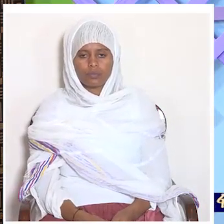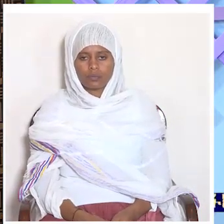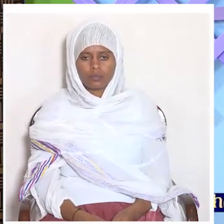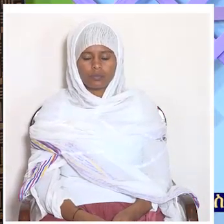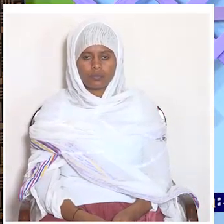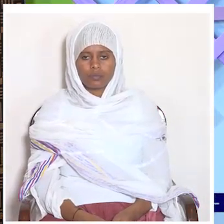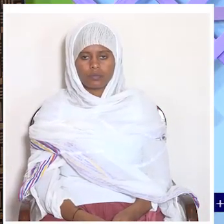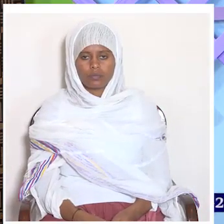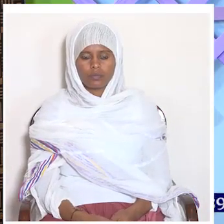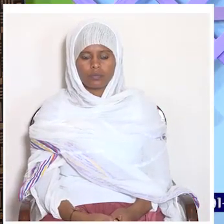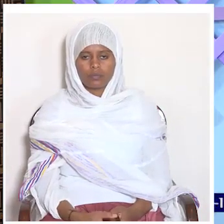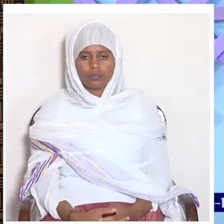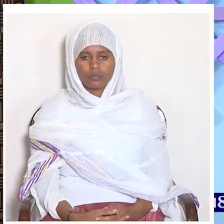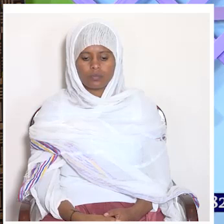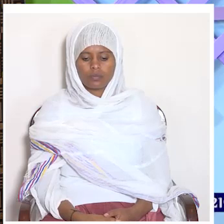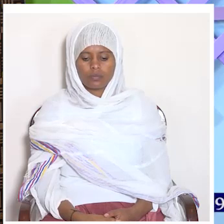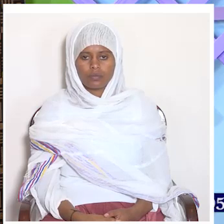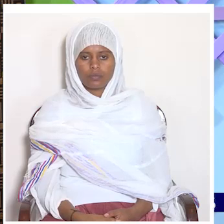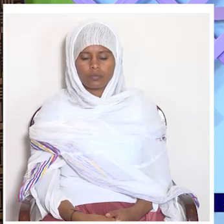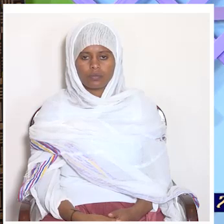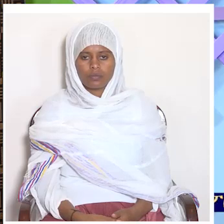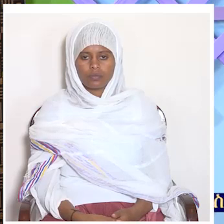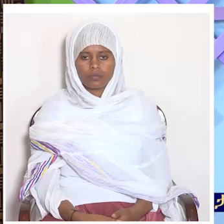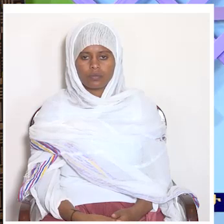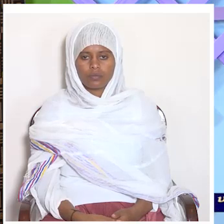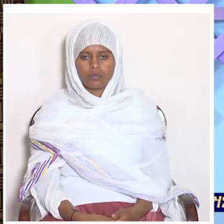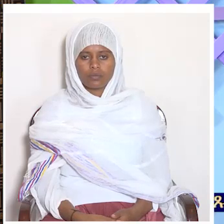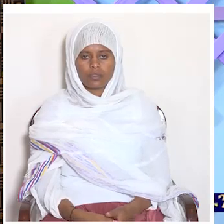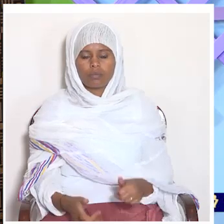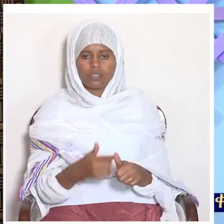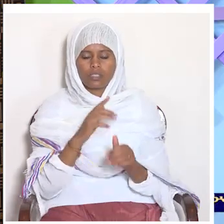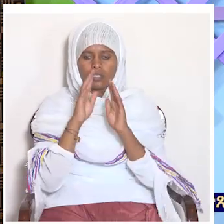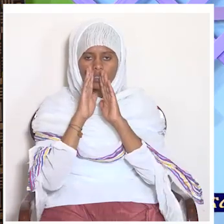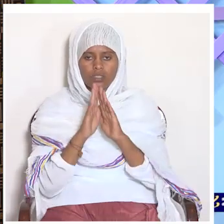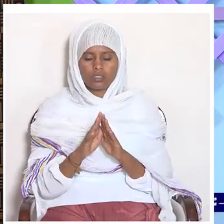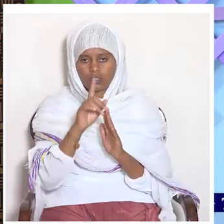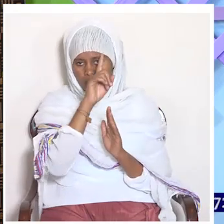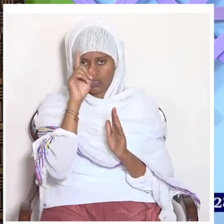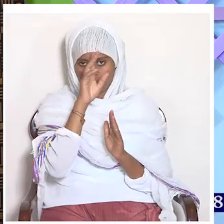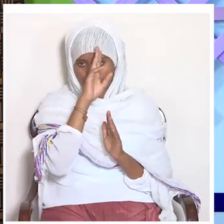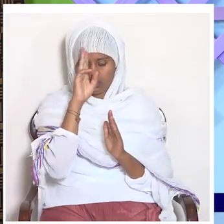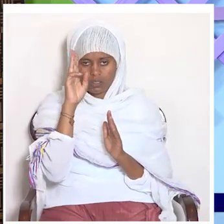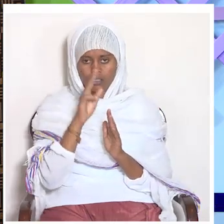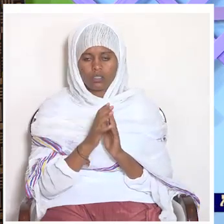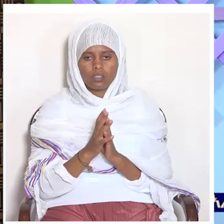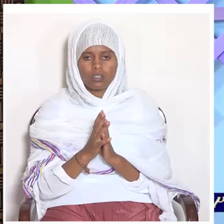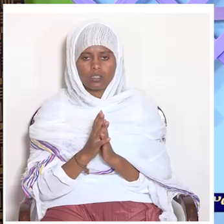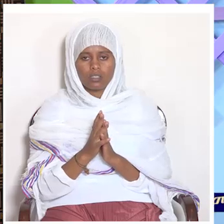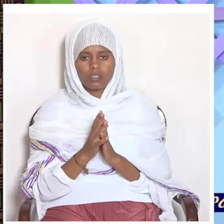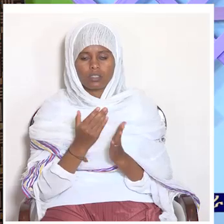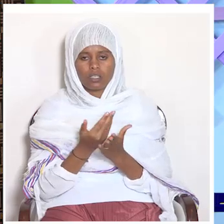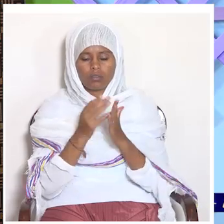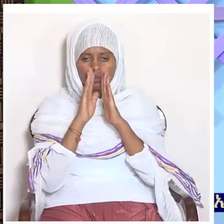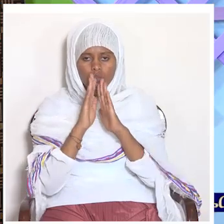መሰረታቲሃ ውስተ ኣድባር ቅዱሳን ያበድሮን እግዚአብሔር ለአናቅፀ ጽዮን። መሰረት ናይ ቅድስት ድንግል ስር ወለደት ናይ ቅድስት